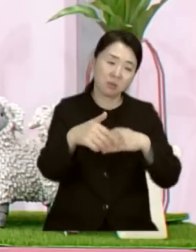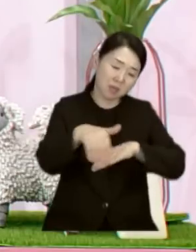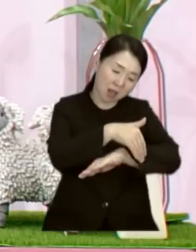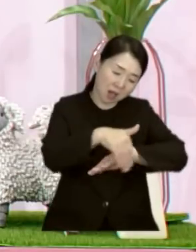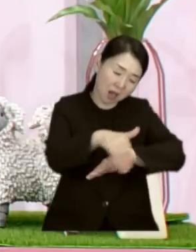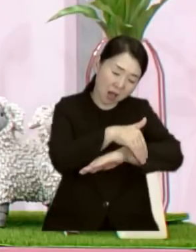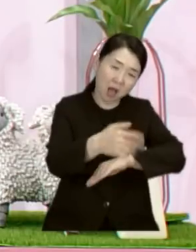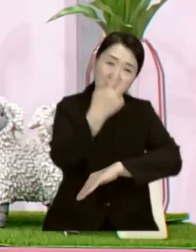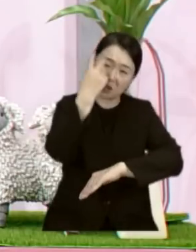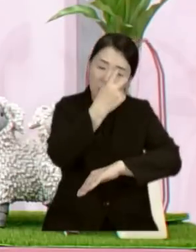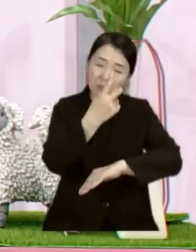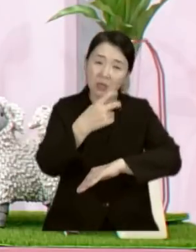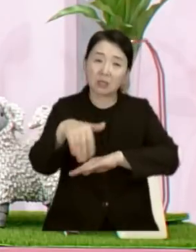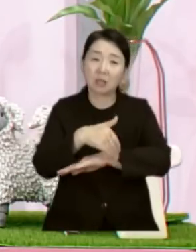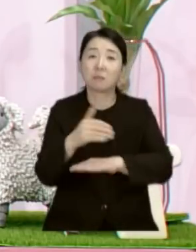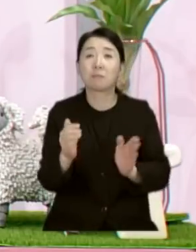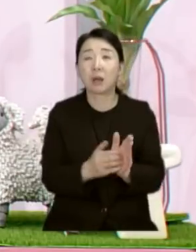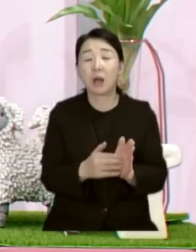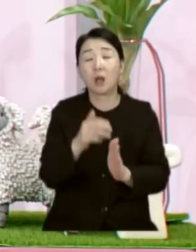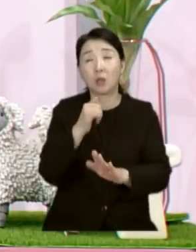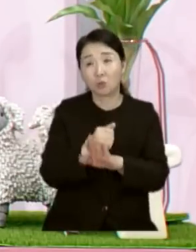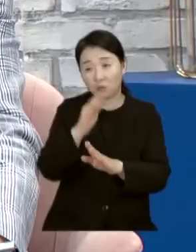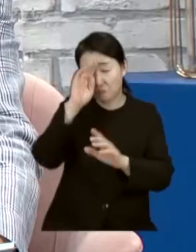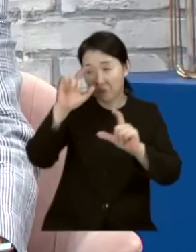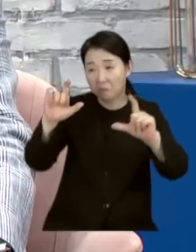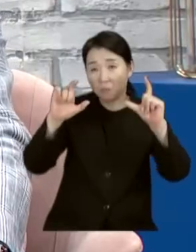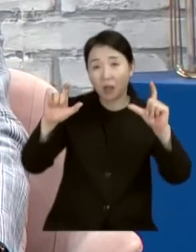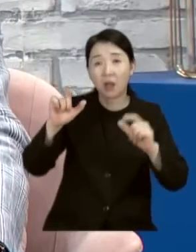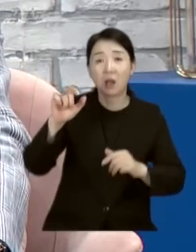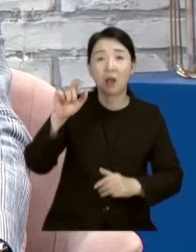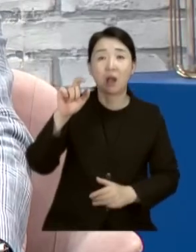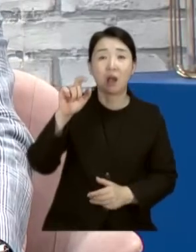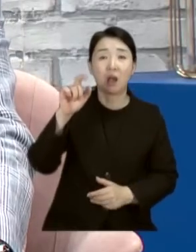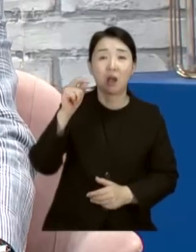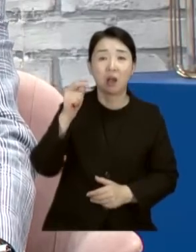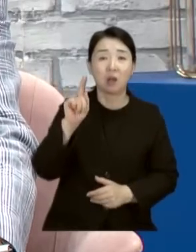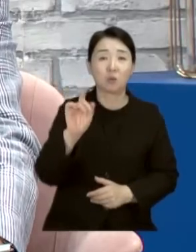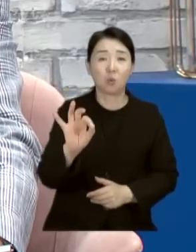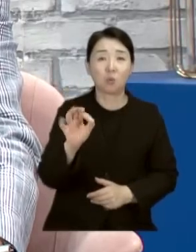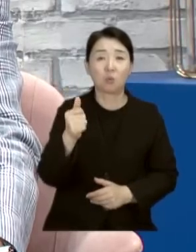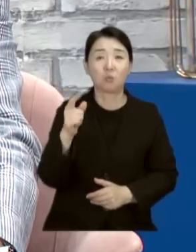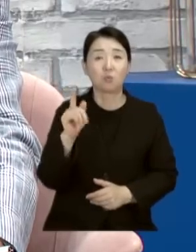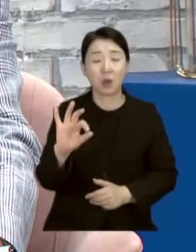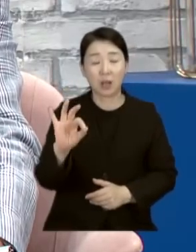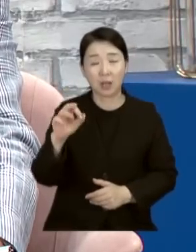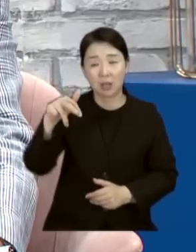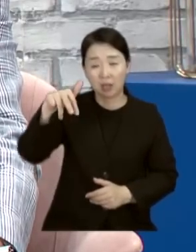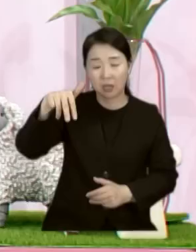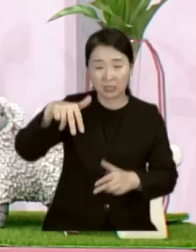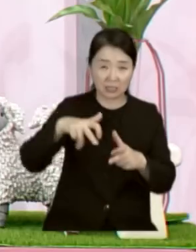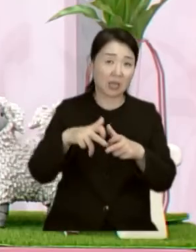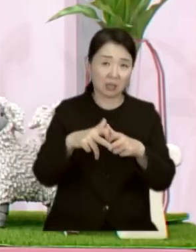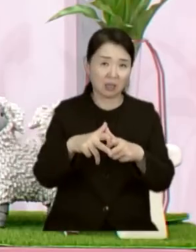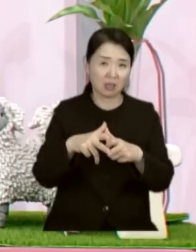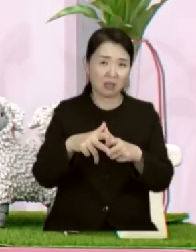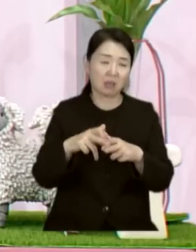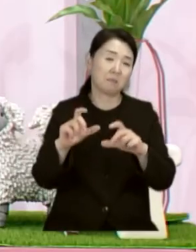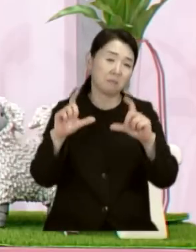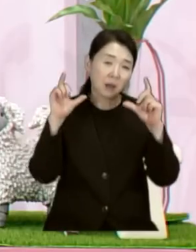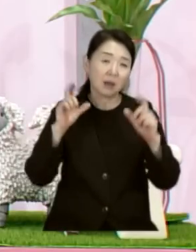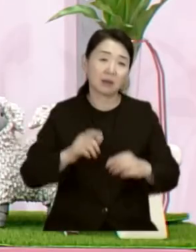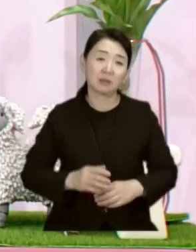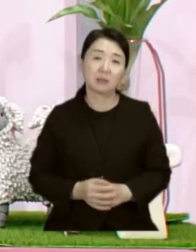다니고 정말 많은 검사를 했는데 공황장애라는 거예요. 어머나. 공황장애까지. 네. 그래서 받아들일 수가